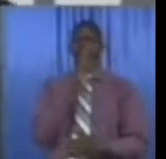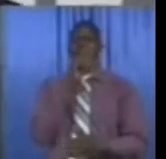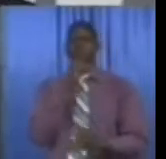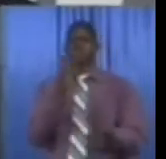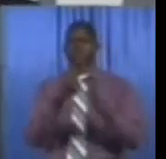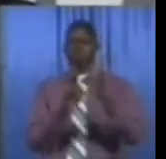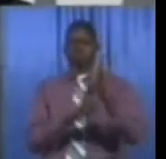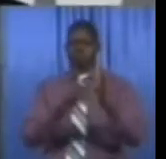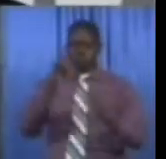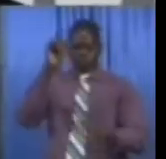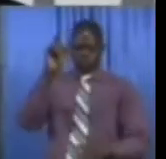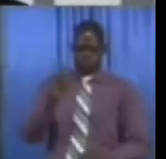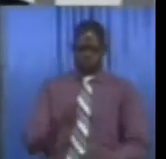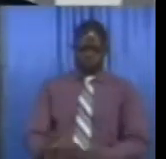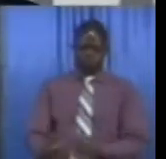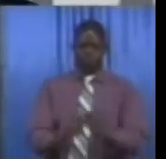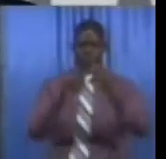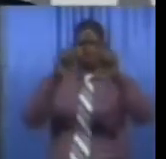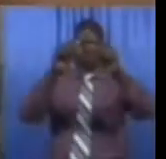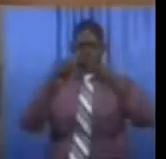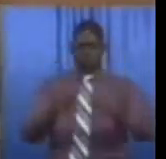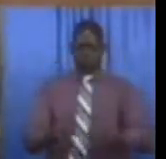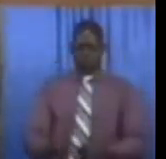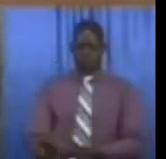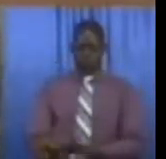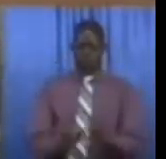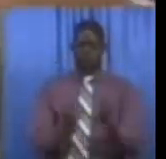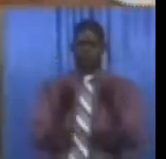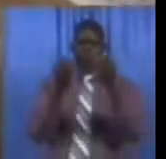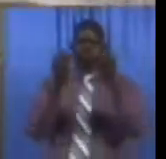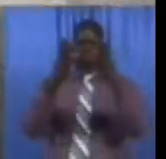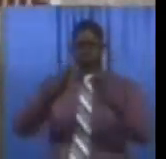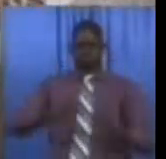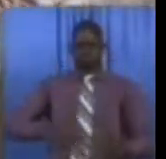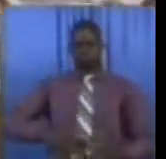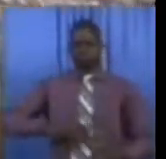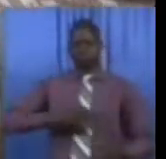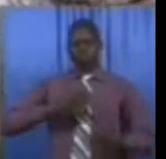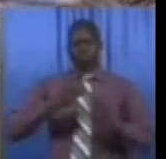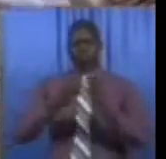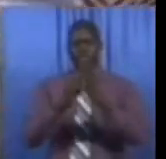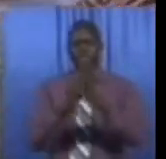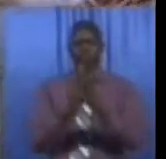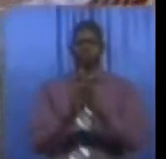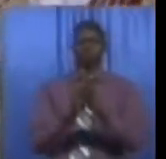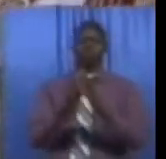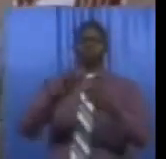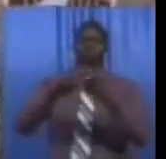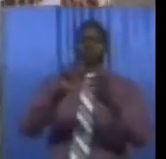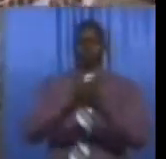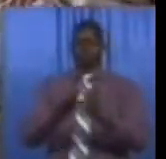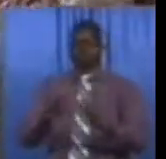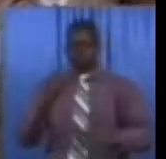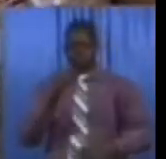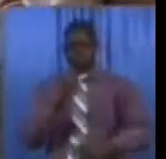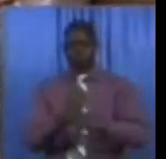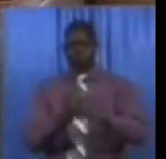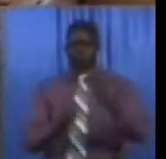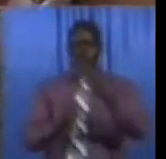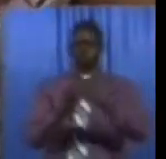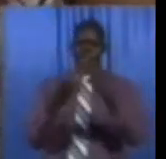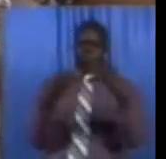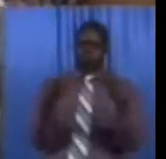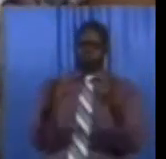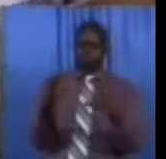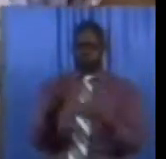que dans la stratégie, nous puissions procéder beaucoup plus à une sensibilisation, à ce que les opérateurs économiques, les commerçants